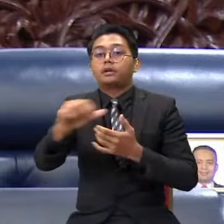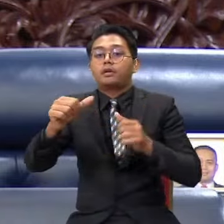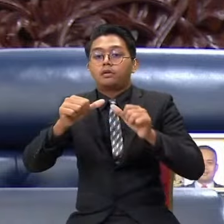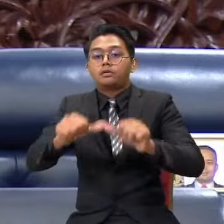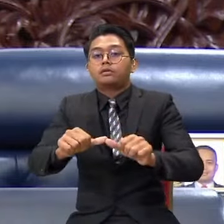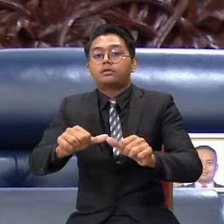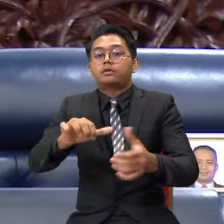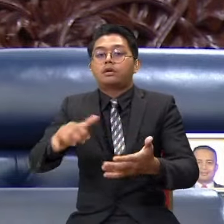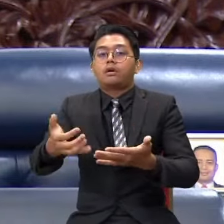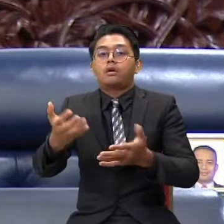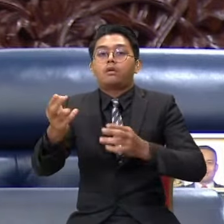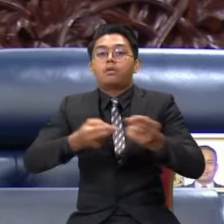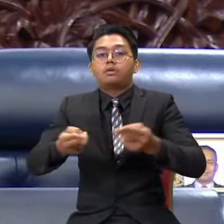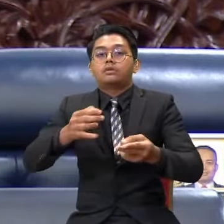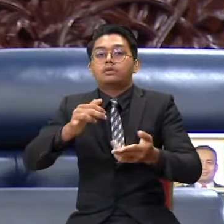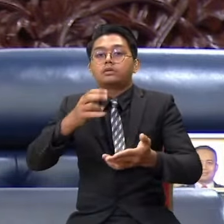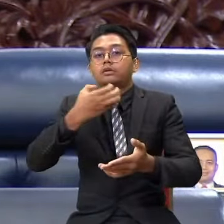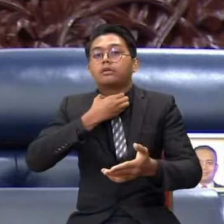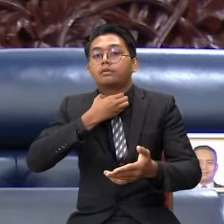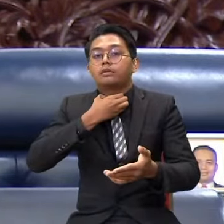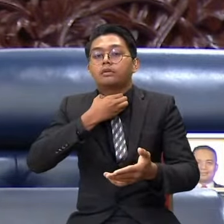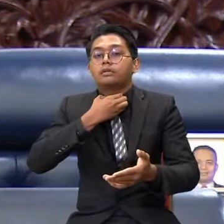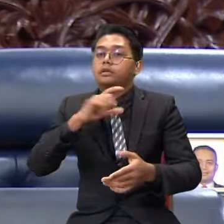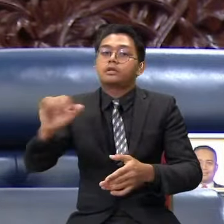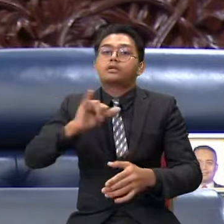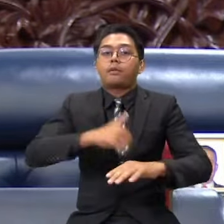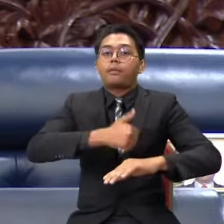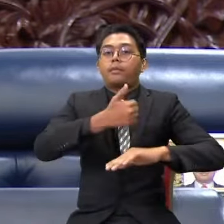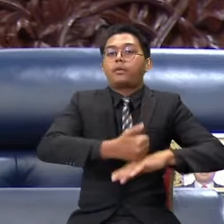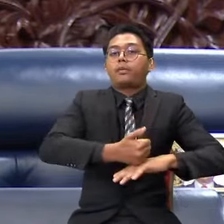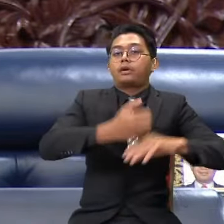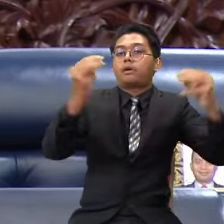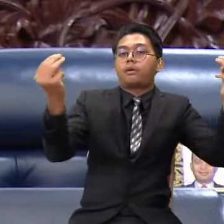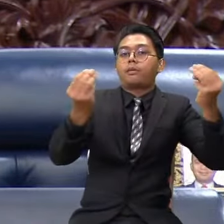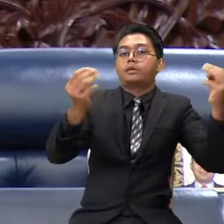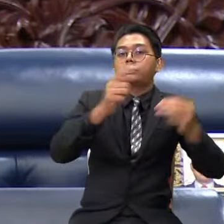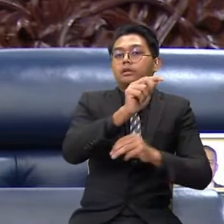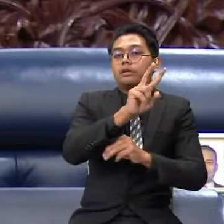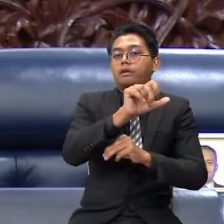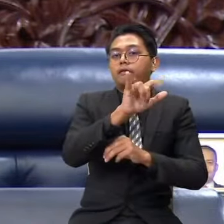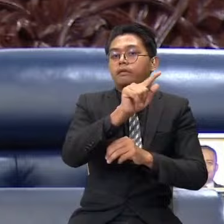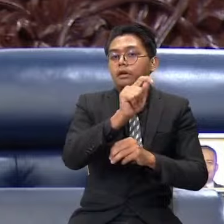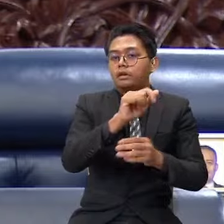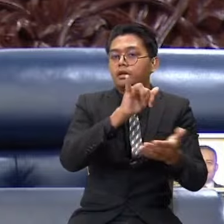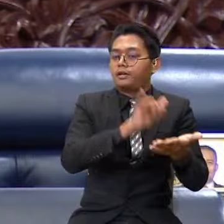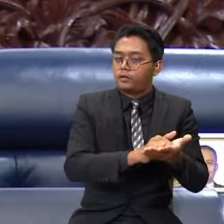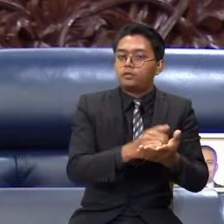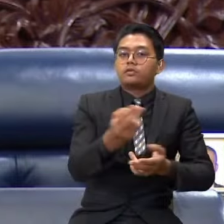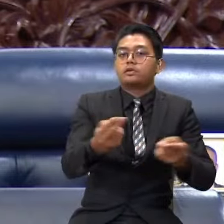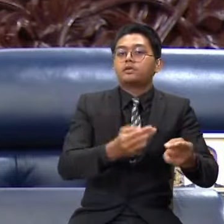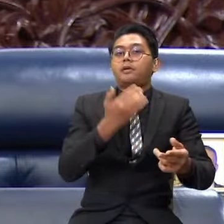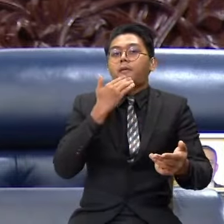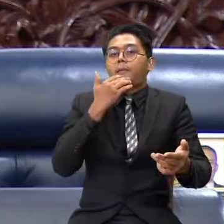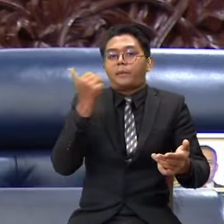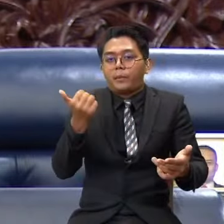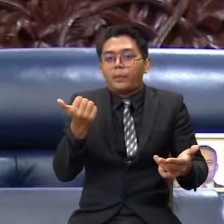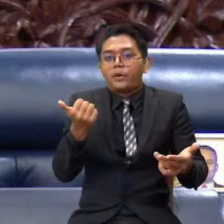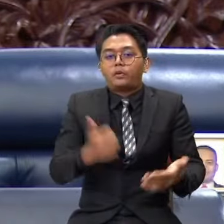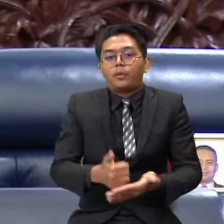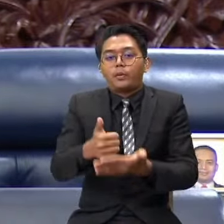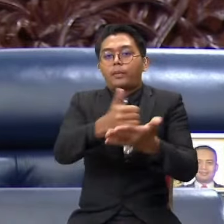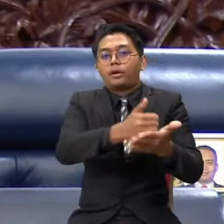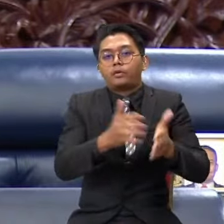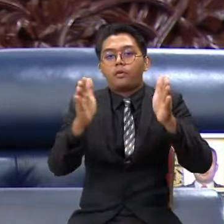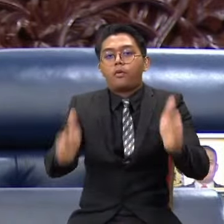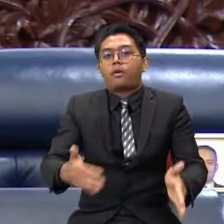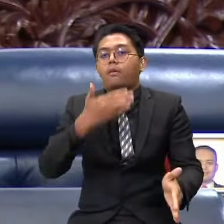kerajaan Negeri perak juga menubuhkan Majlis twwet ini merupakan satu usaha yang mulia dengan membantu anak-anak muda yang tidak berpeluang